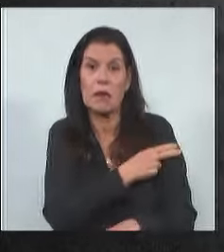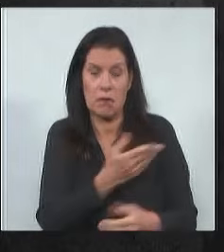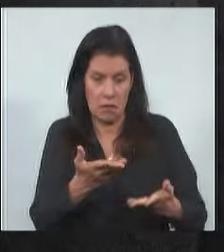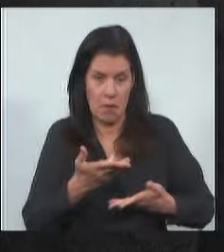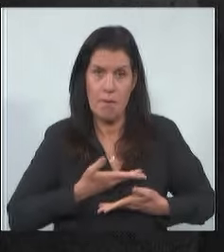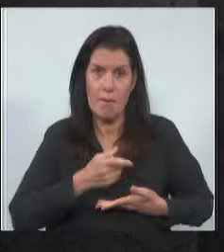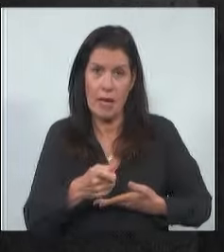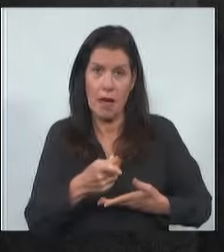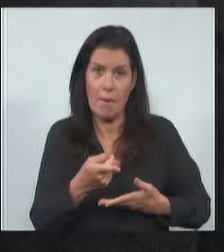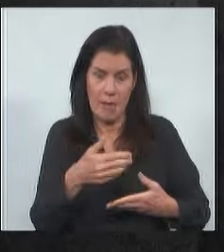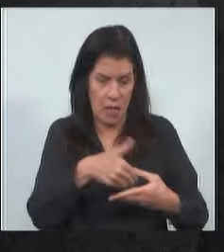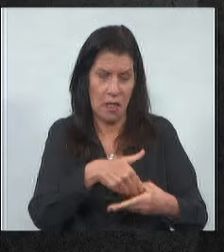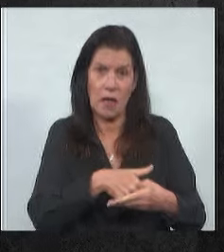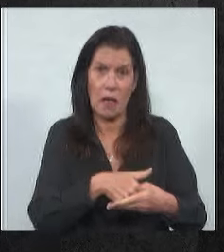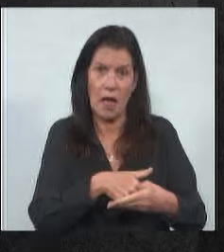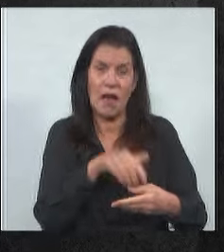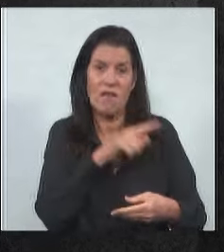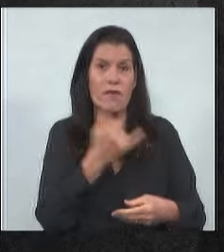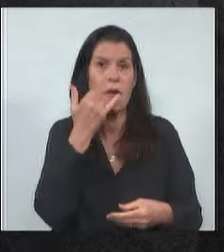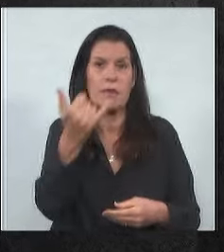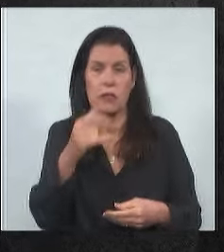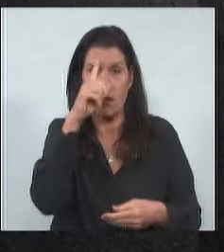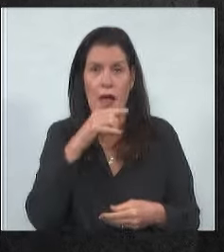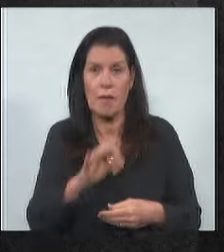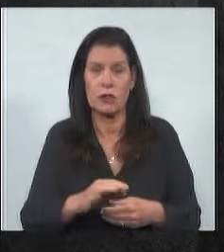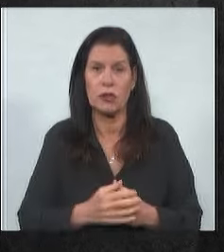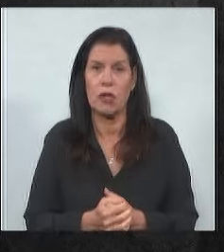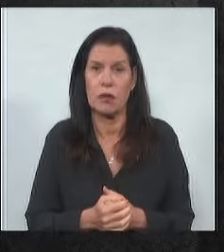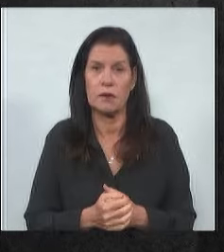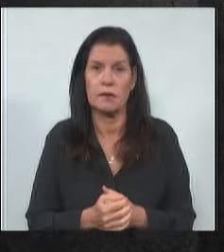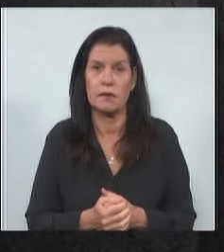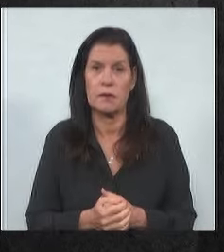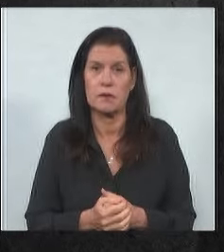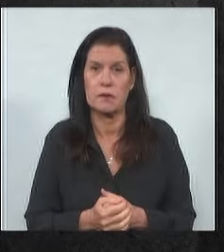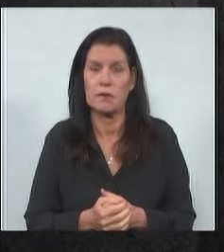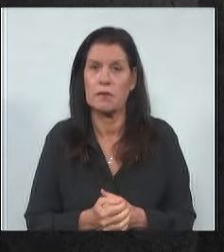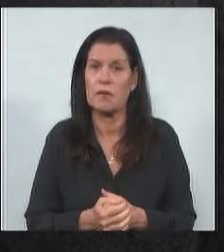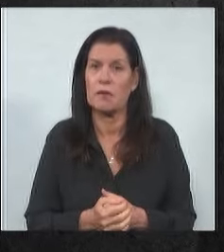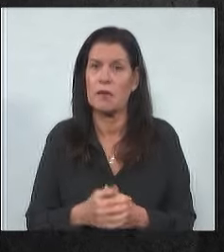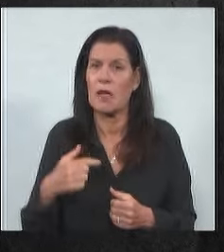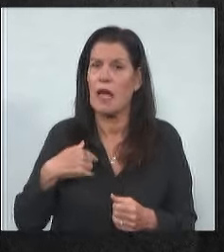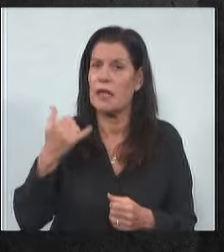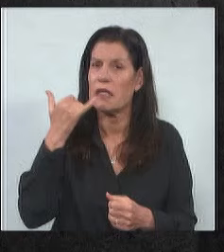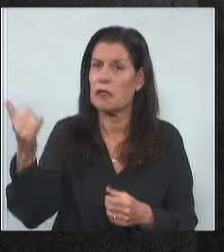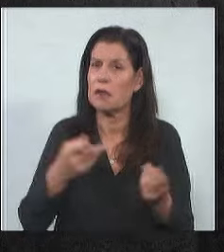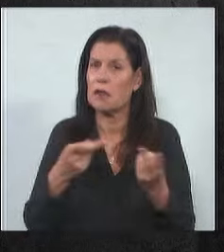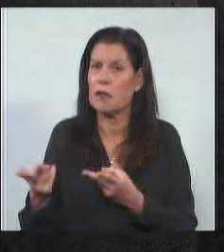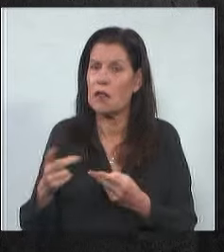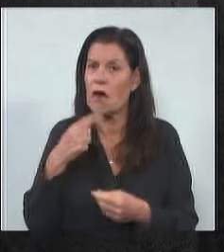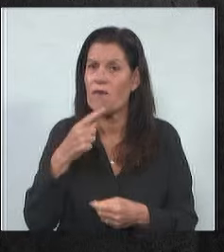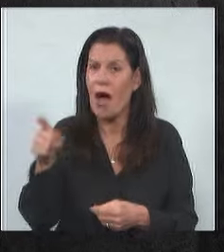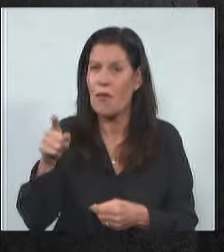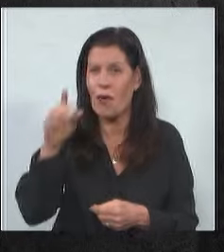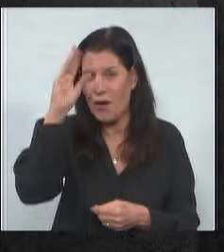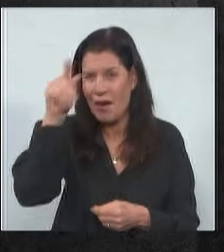עם אביו. אנחנו נתנו מהצפון, אנחנו בדרך לעין כרם, לא יודעים. התקשרתי לעין כרם ואמרו שהאלמוני הוא לא יובל. קוראים לו